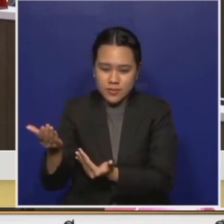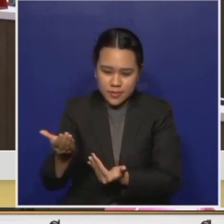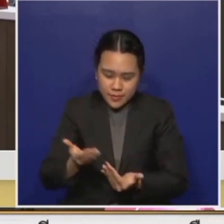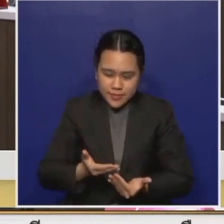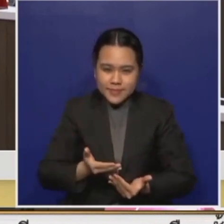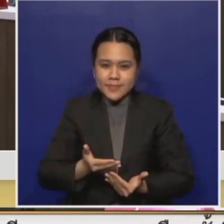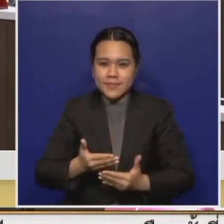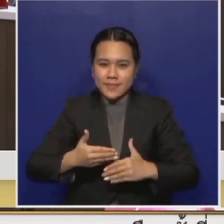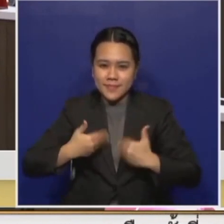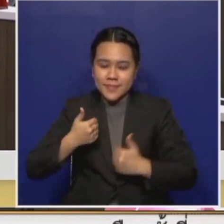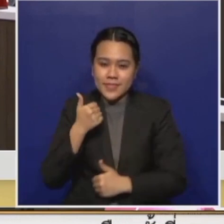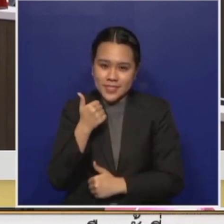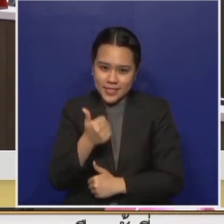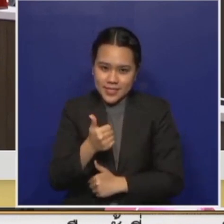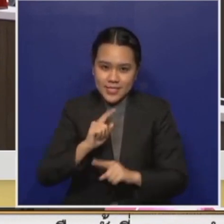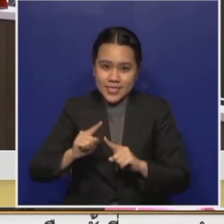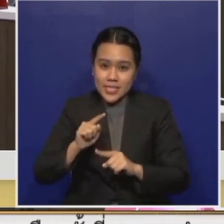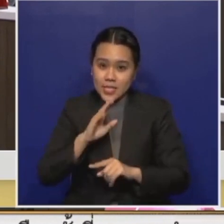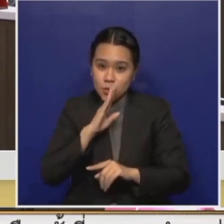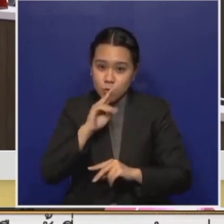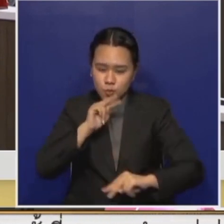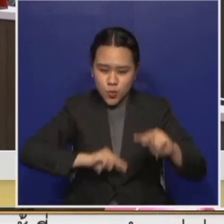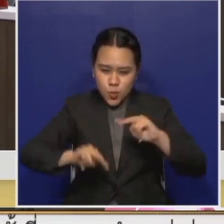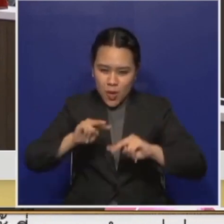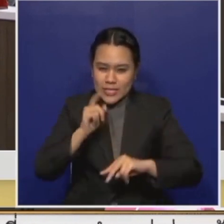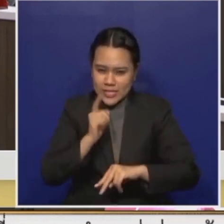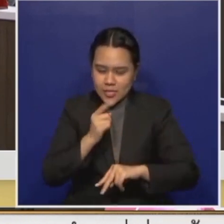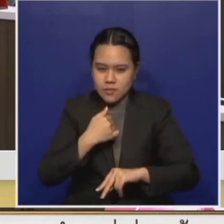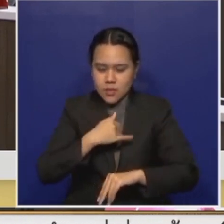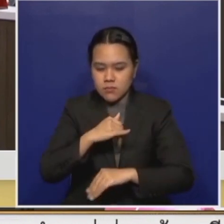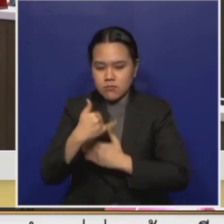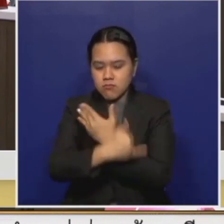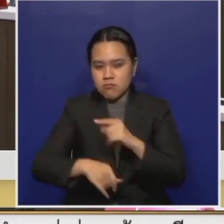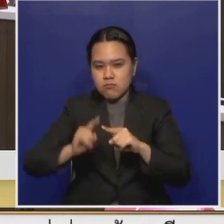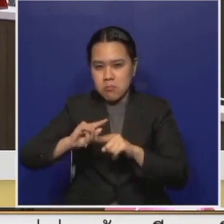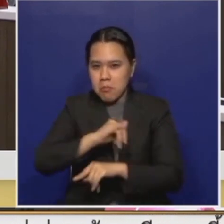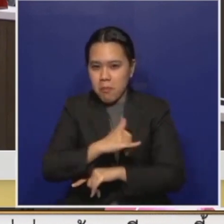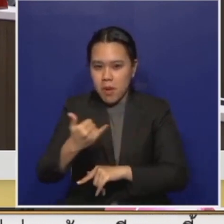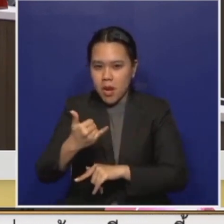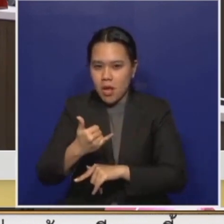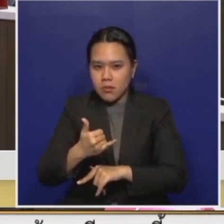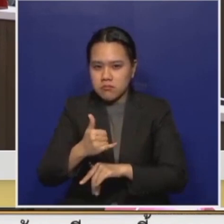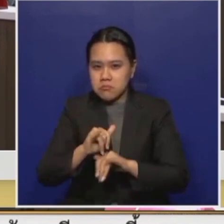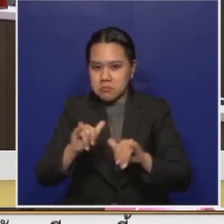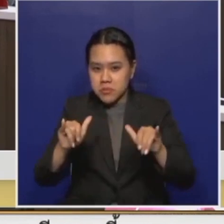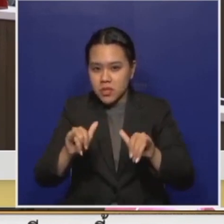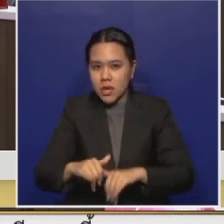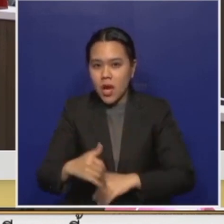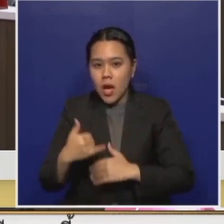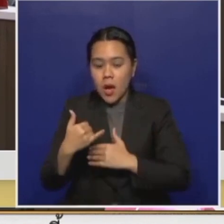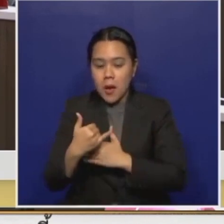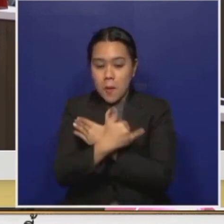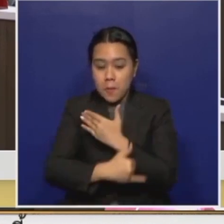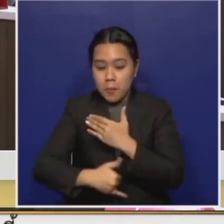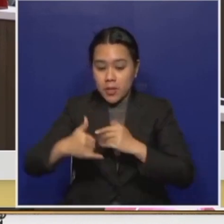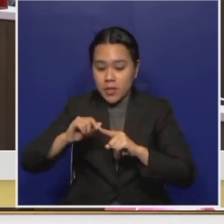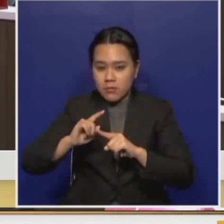จตดสอบกนจๆนะครับเรากจะเหนวามีบ้างประเทศเทานนเองประเทศใหญ่ๆ centre เขาฉีดมั่นในการปกของระบอกประ